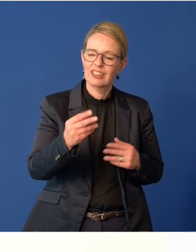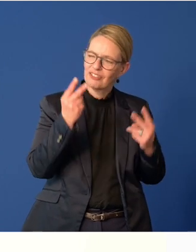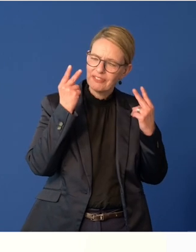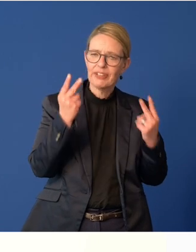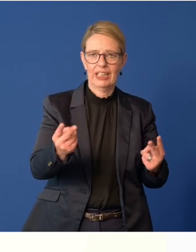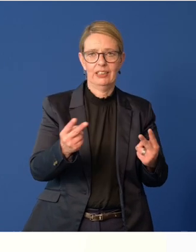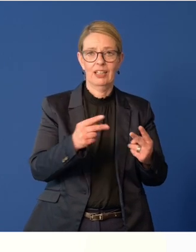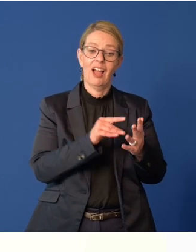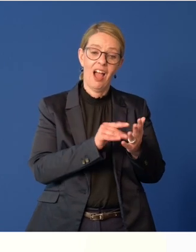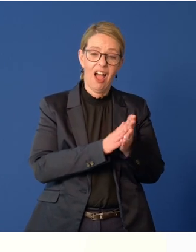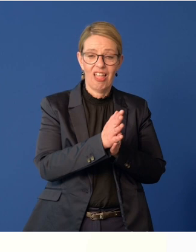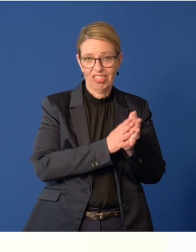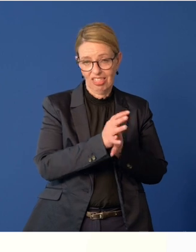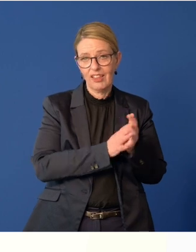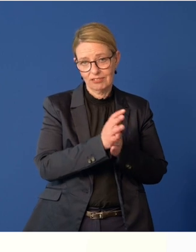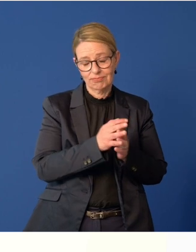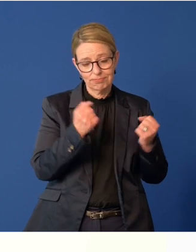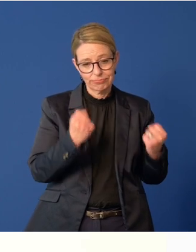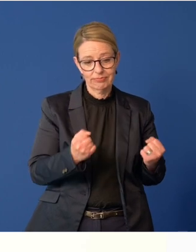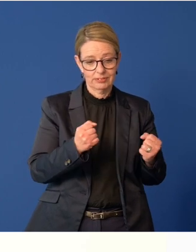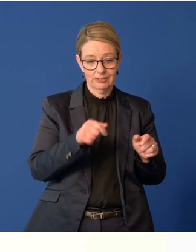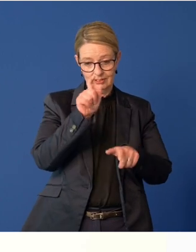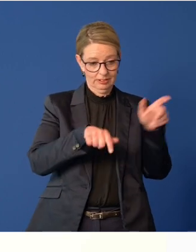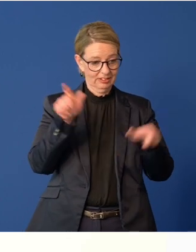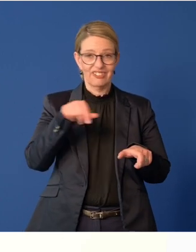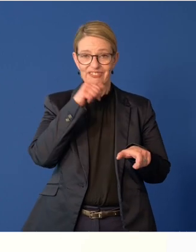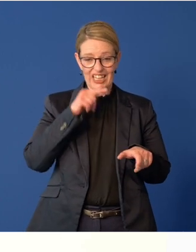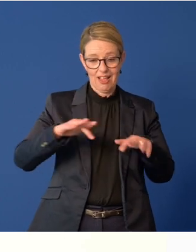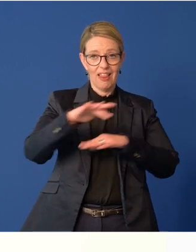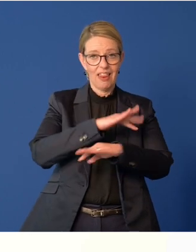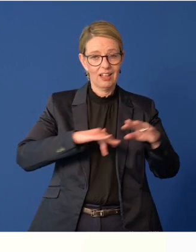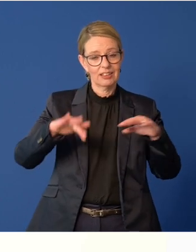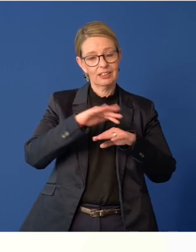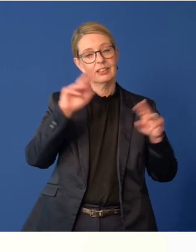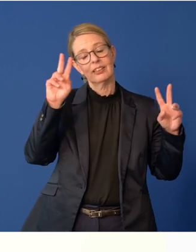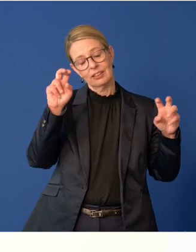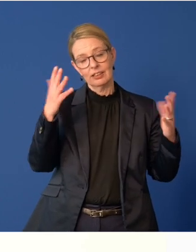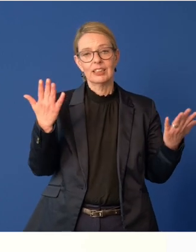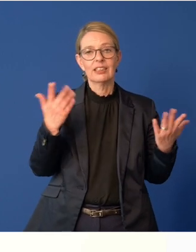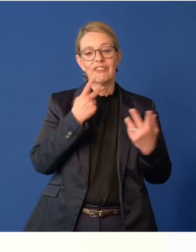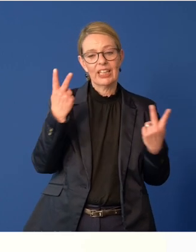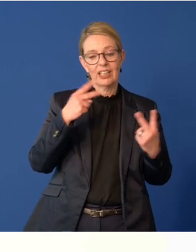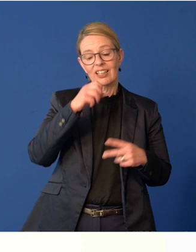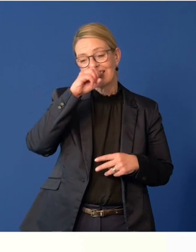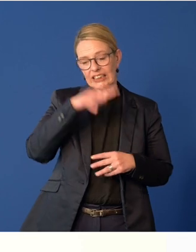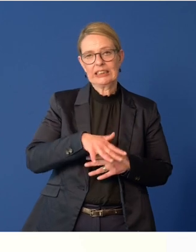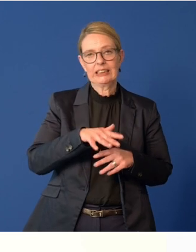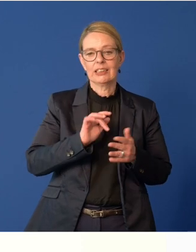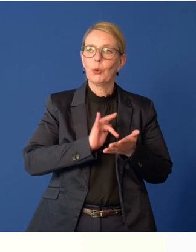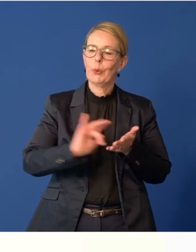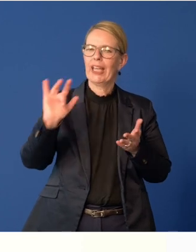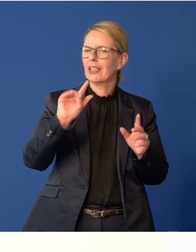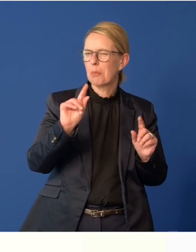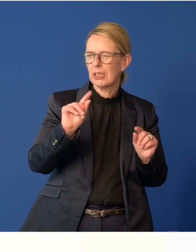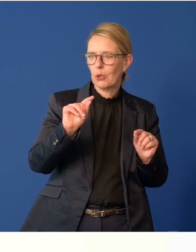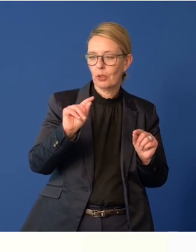Heißt, ganz wichtig ist immer die Händehygiene. Wenn ich in größeren Mengen bin, ist natürlich wichtig, auch eine sogenannte Nieshygiene